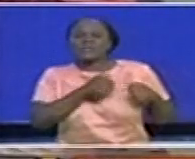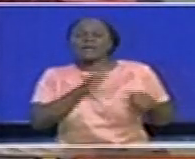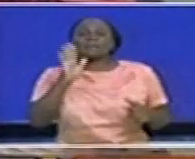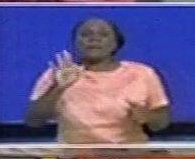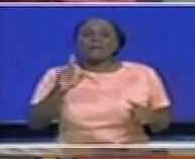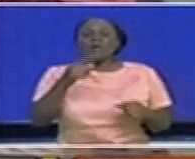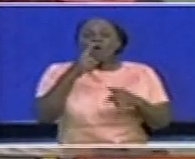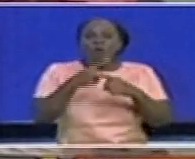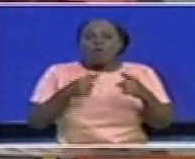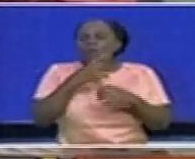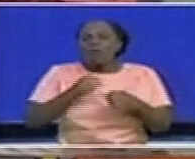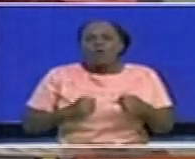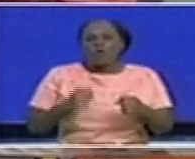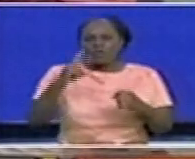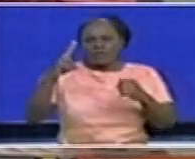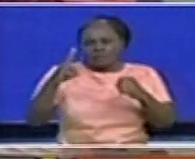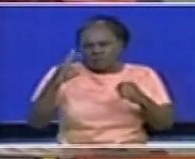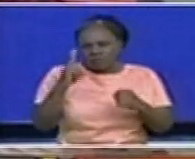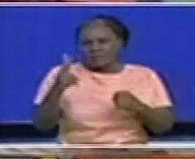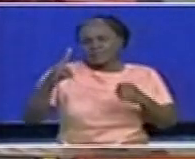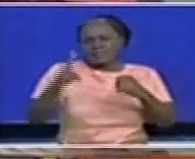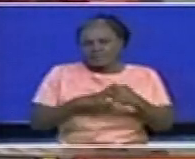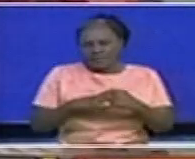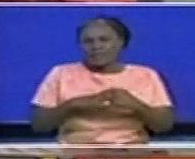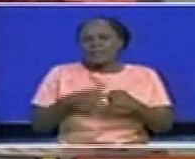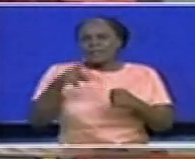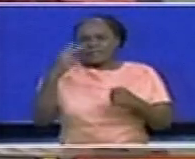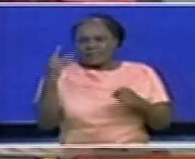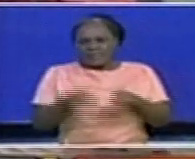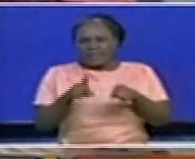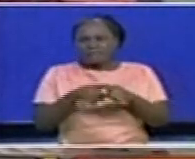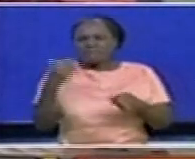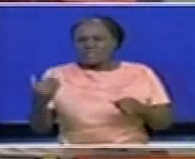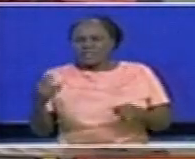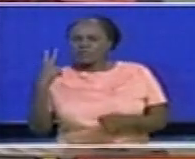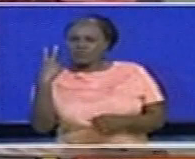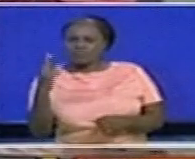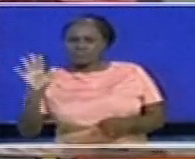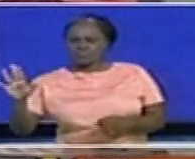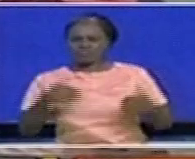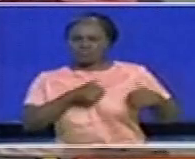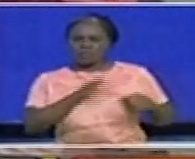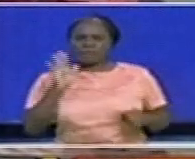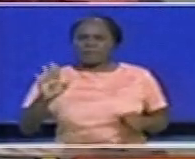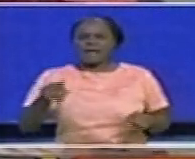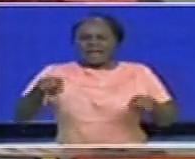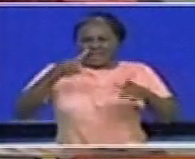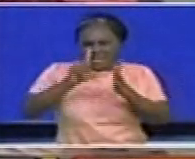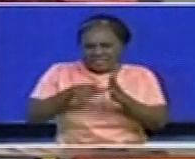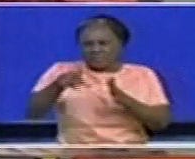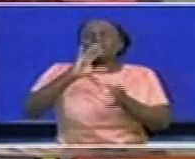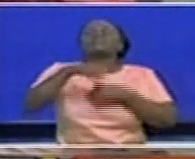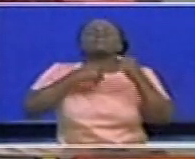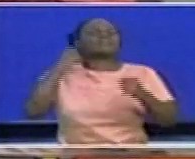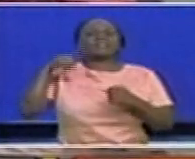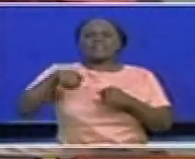aliye na umri wa miaka 40 na wana wawili wa mwanamke huyo kwa kuwadunga kisu na kisha yeye kujitia kitanzi. Mauaji